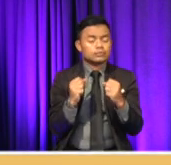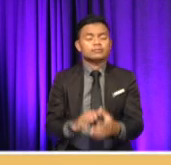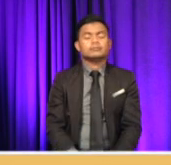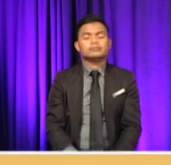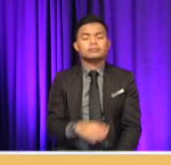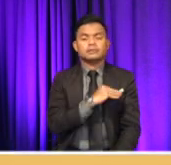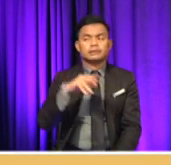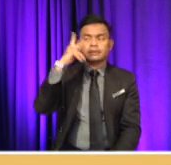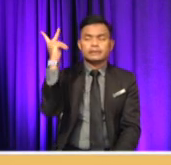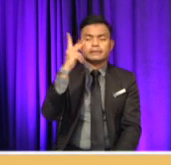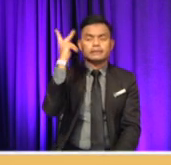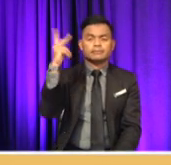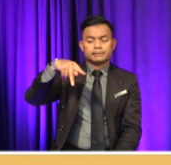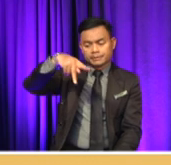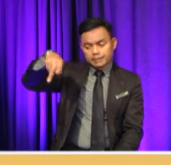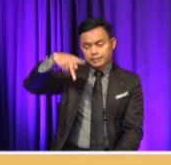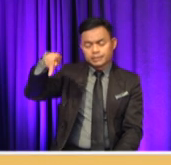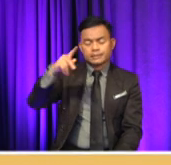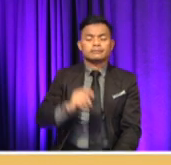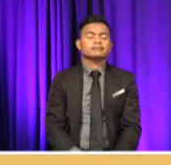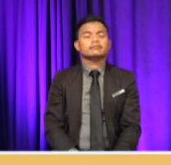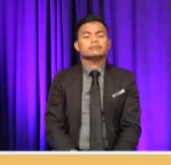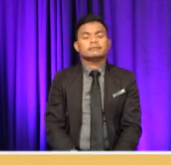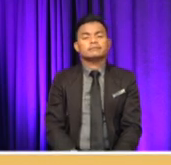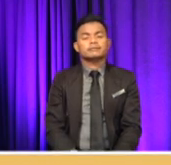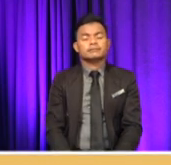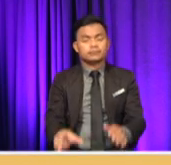kipas Oke ini contoh peralatan listrik